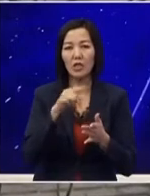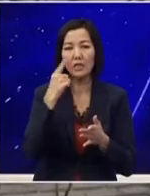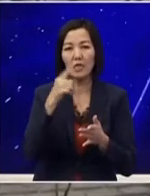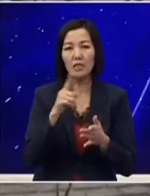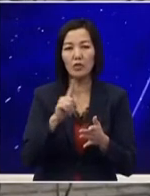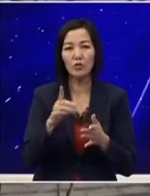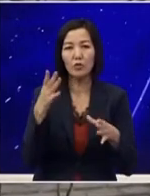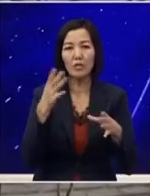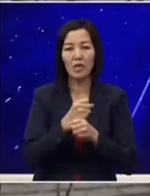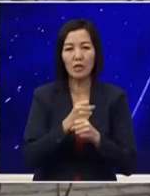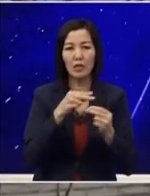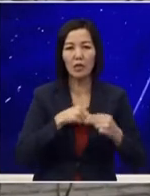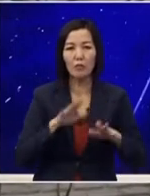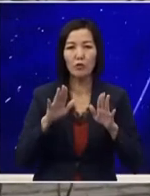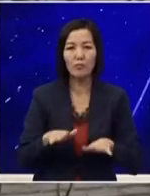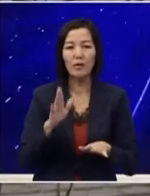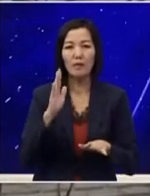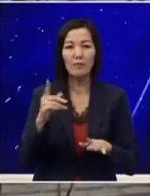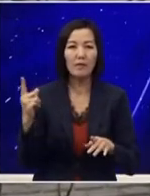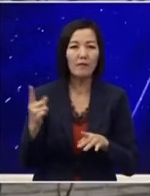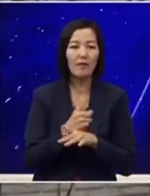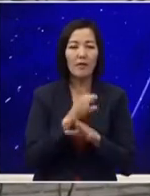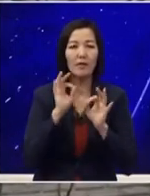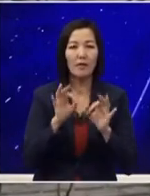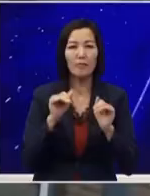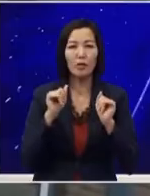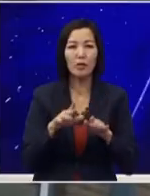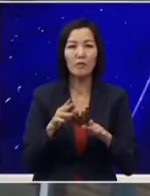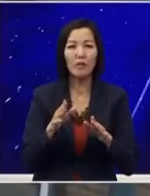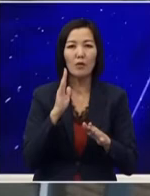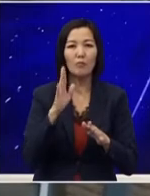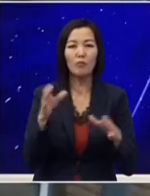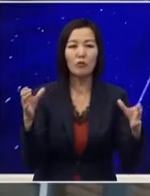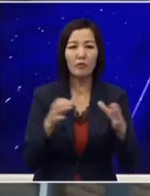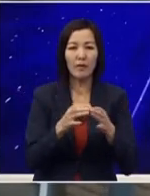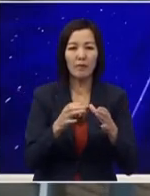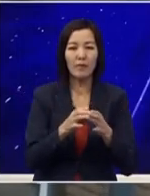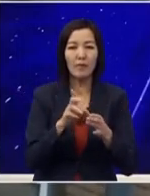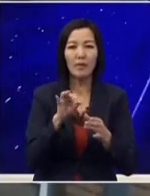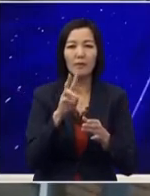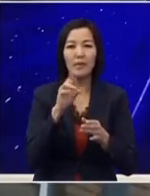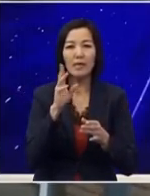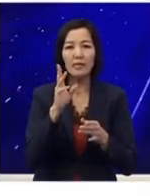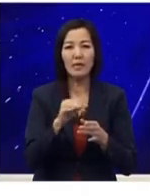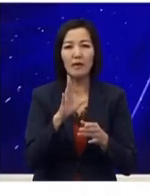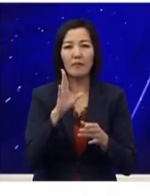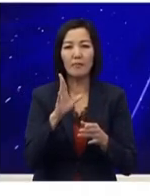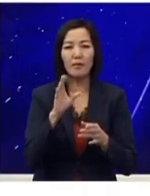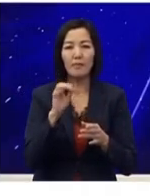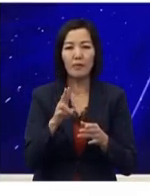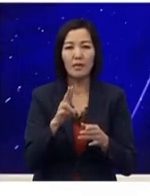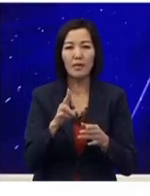что сокращение рабочих мест было единственно верным решением для будущего компании. британская BP